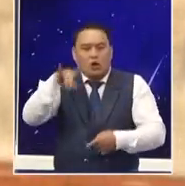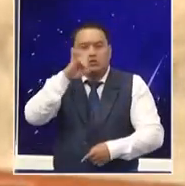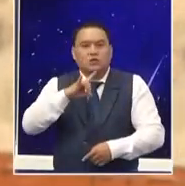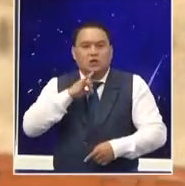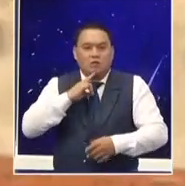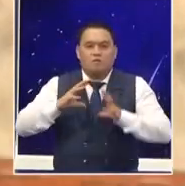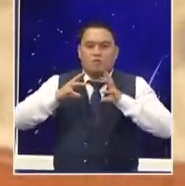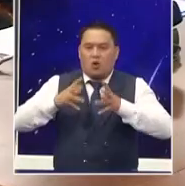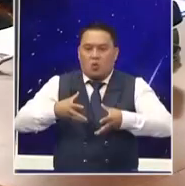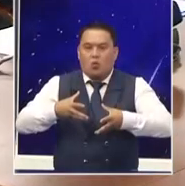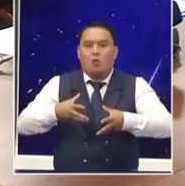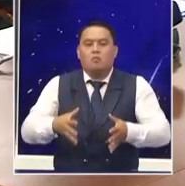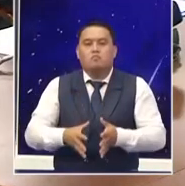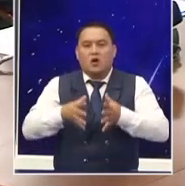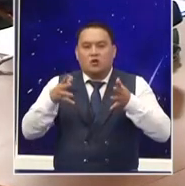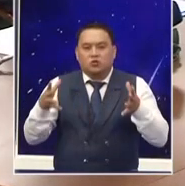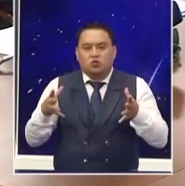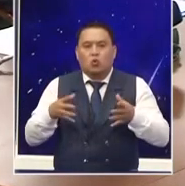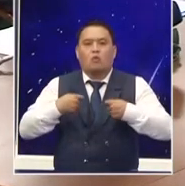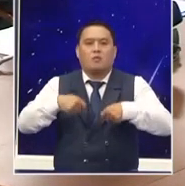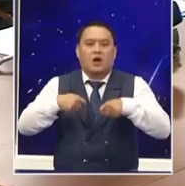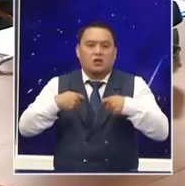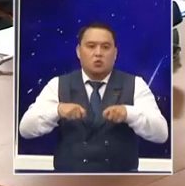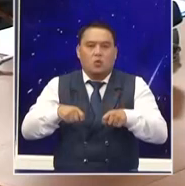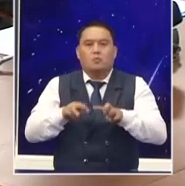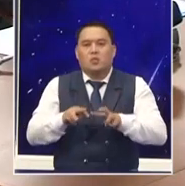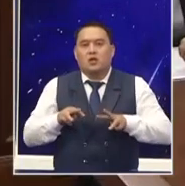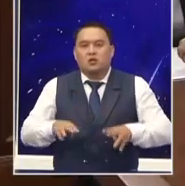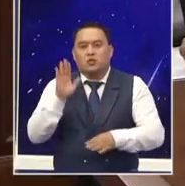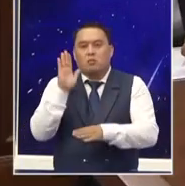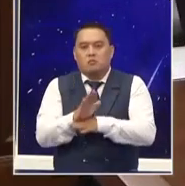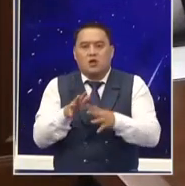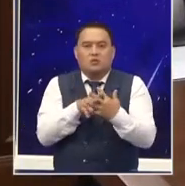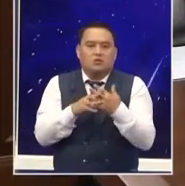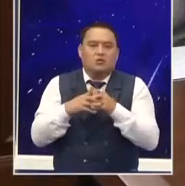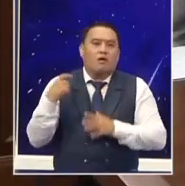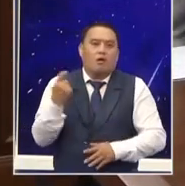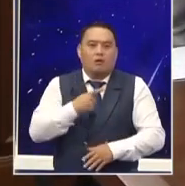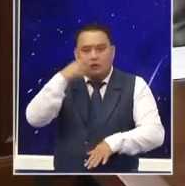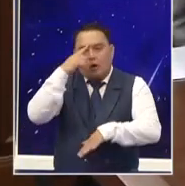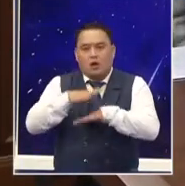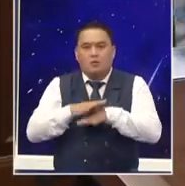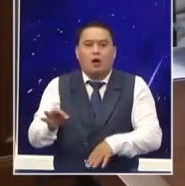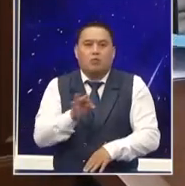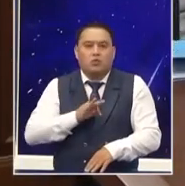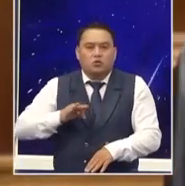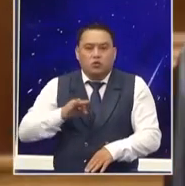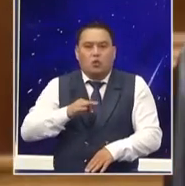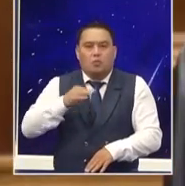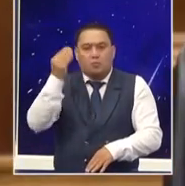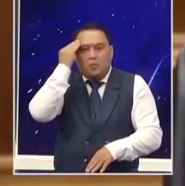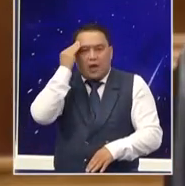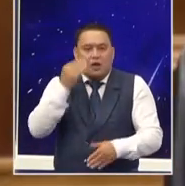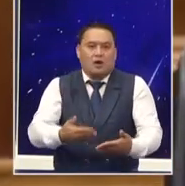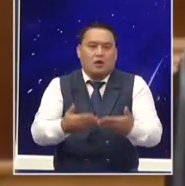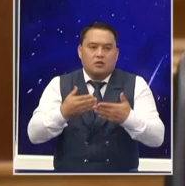становлению Казахстана как мирового продуктового хаба. Глава Кабмина поручил Министерству сельского хозяйства и акимам областей принять все